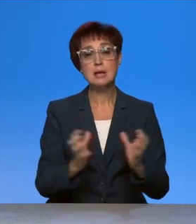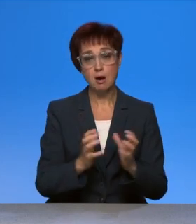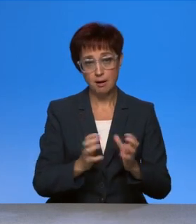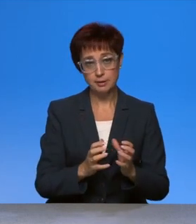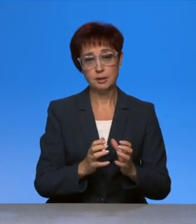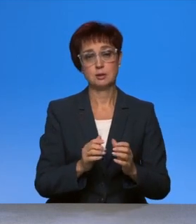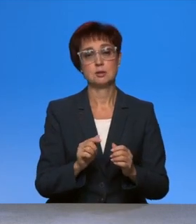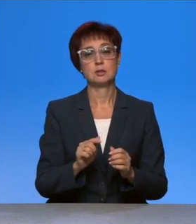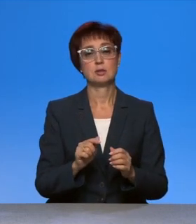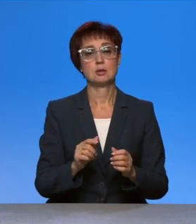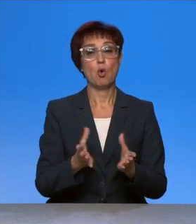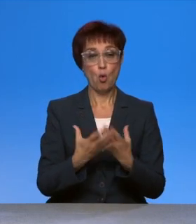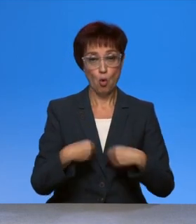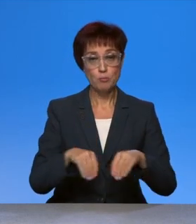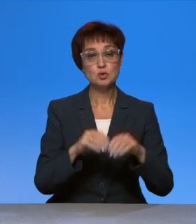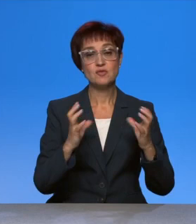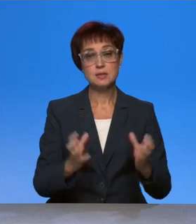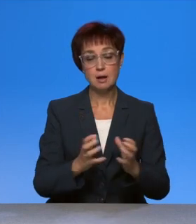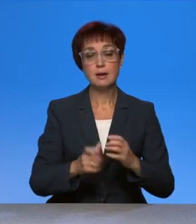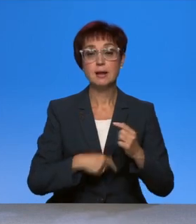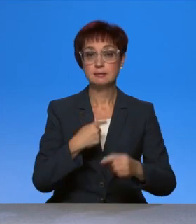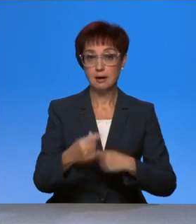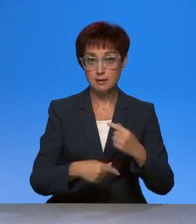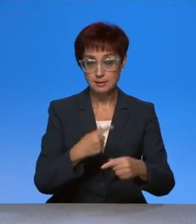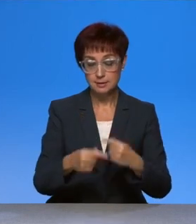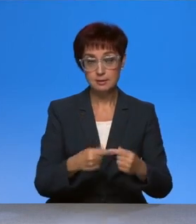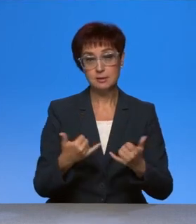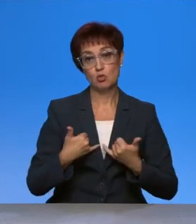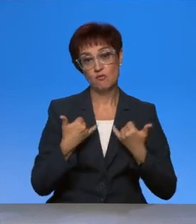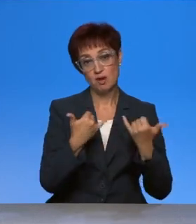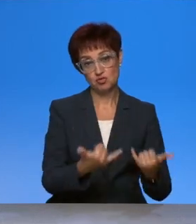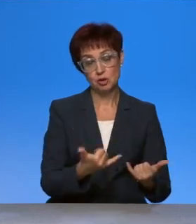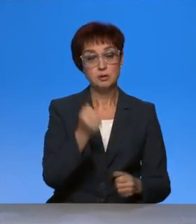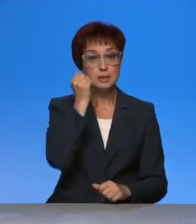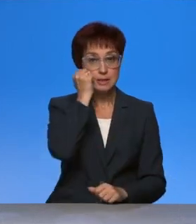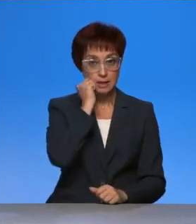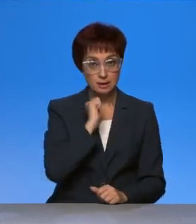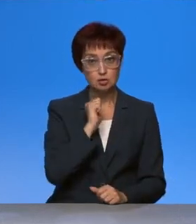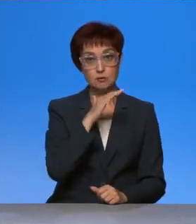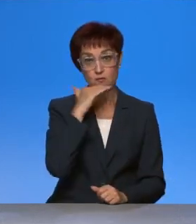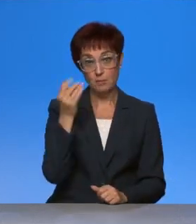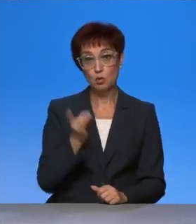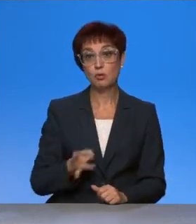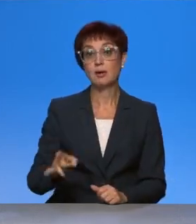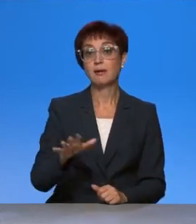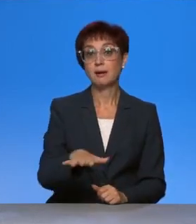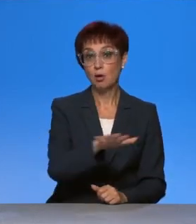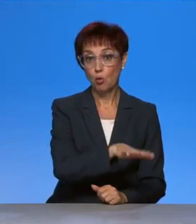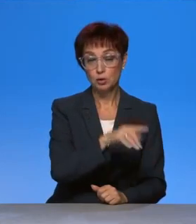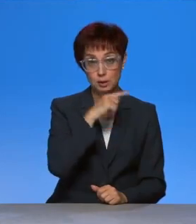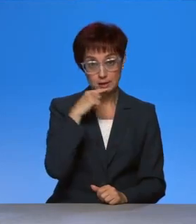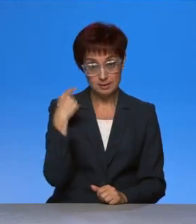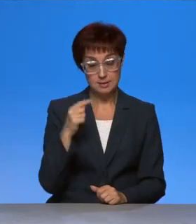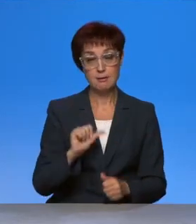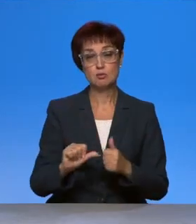действительно сохраняет эти традиции, клановые традиции и уважение к старейшинам. Во многих, кстати, регионах России это же и сохранилось, особенно как бы в деревенских